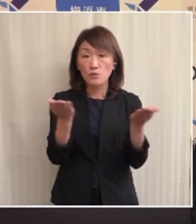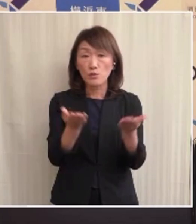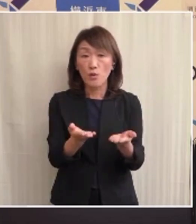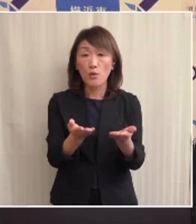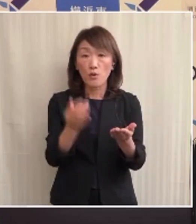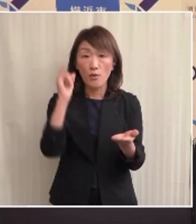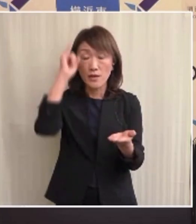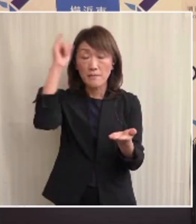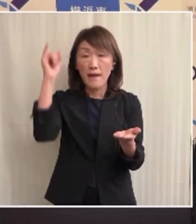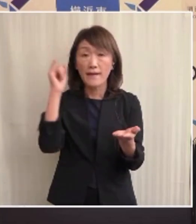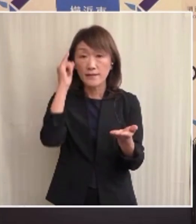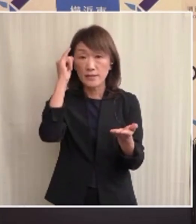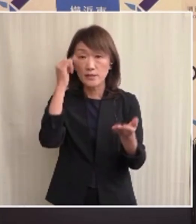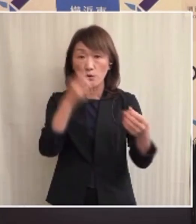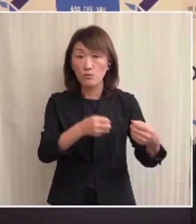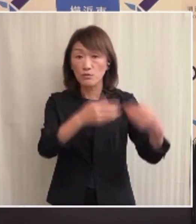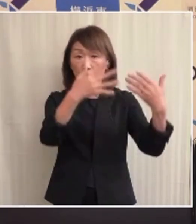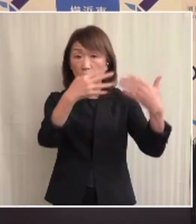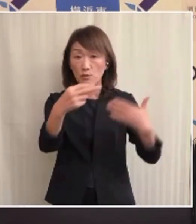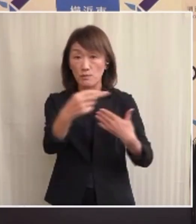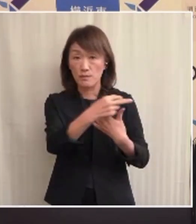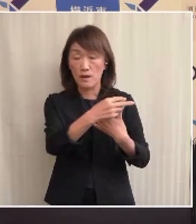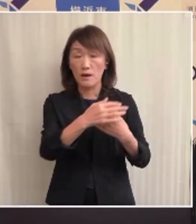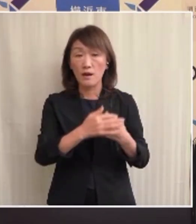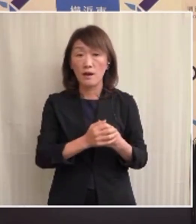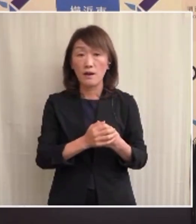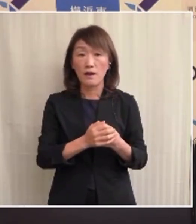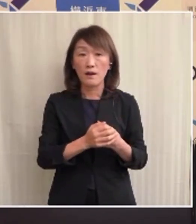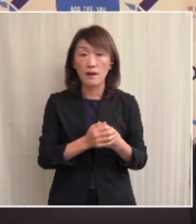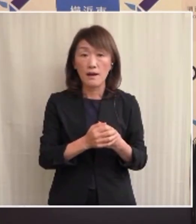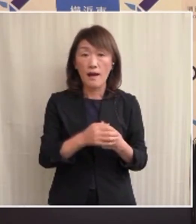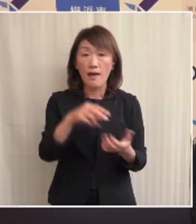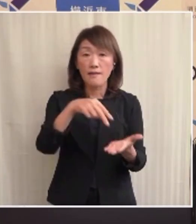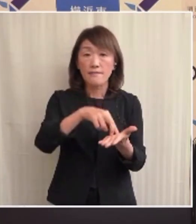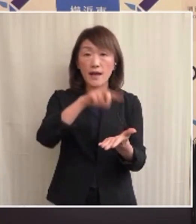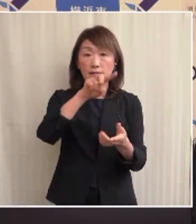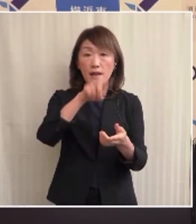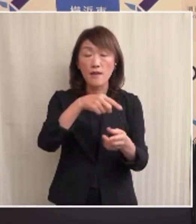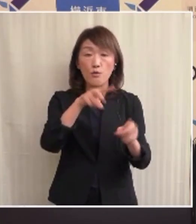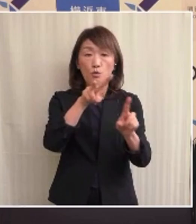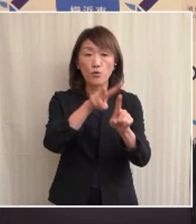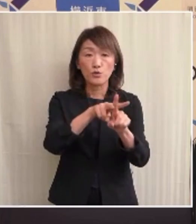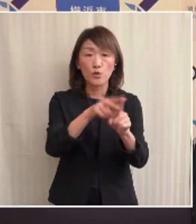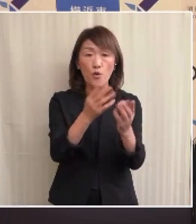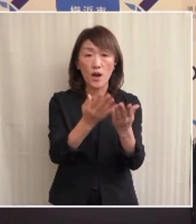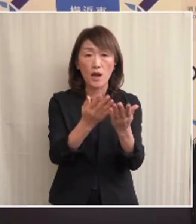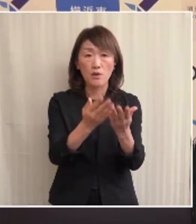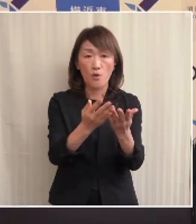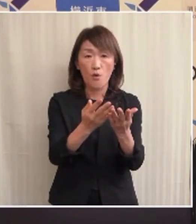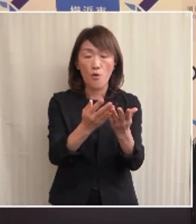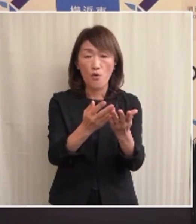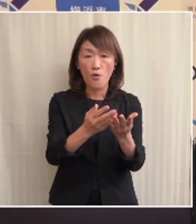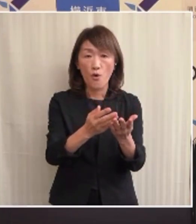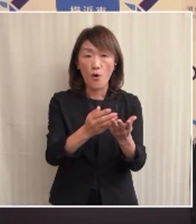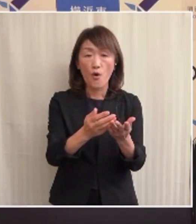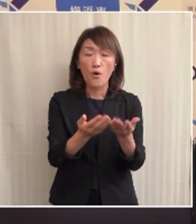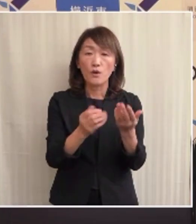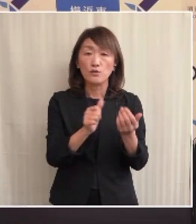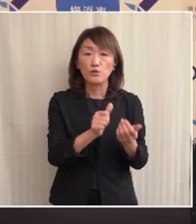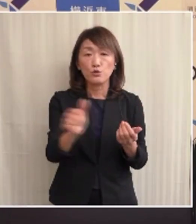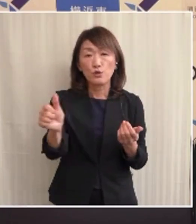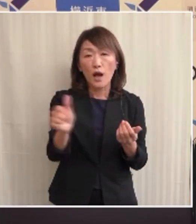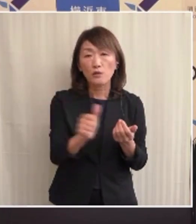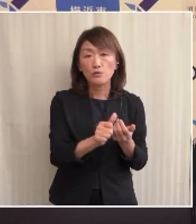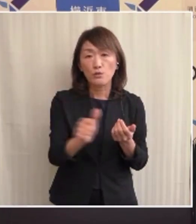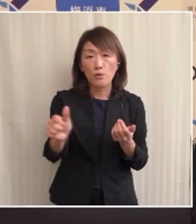とお示ししようと思ってるんですが、中区の立野小でですね、今これ通学路がこういったございまして、それから